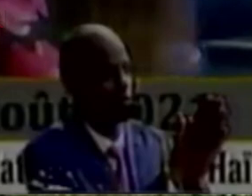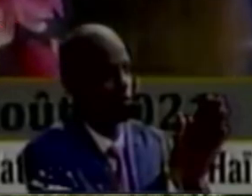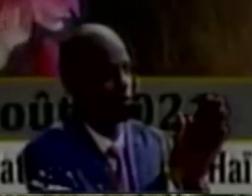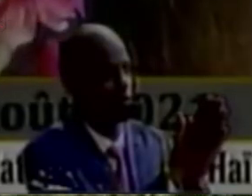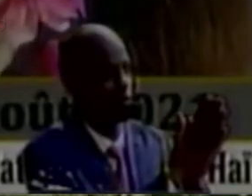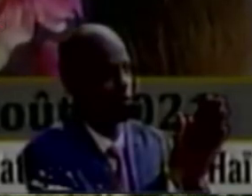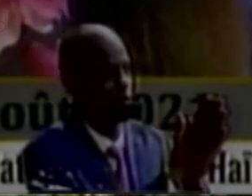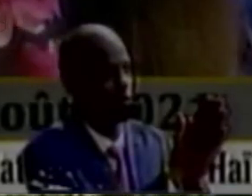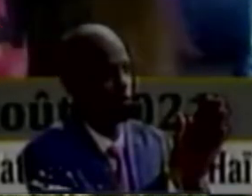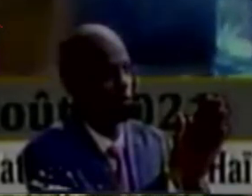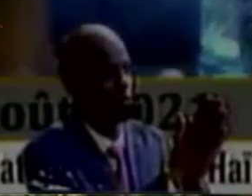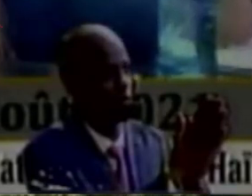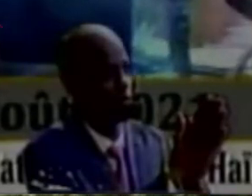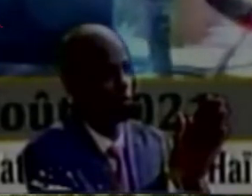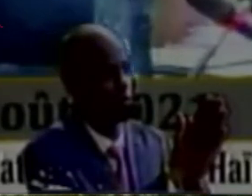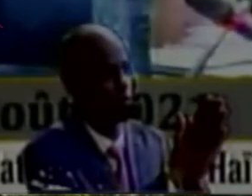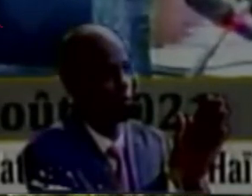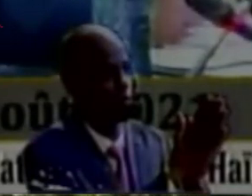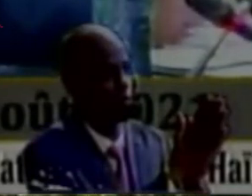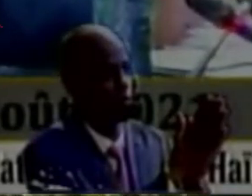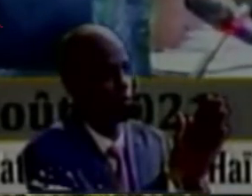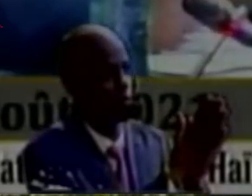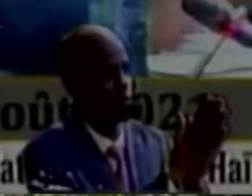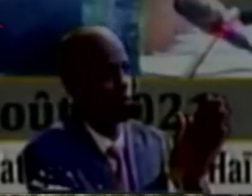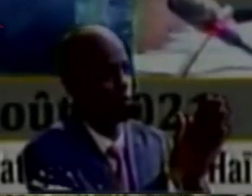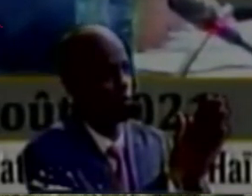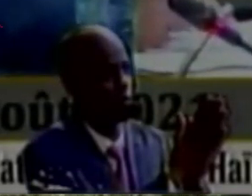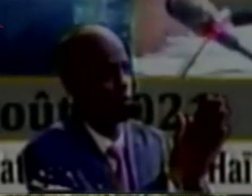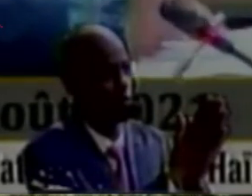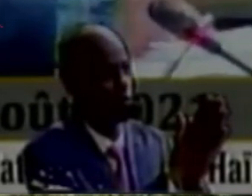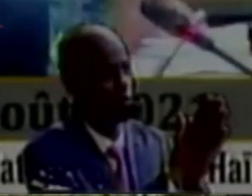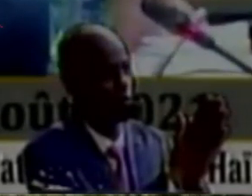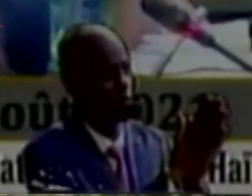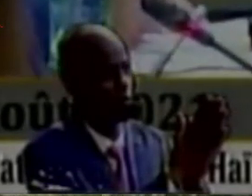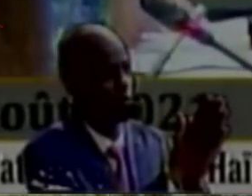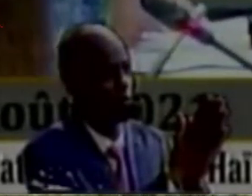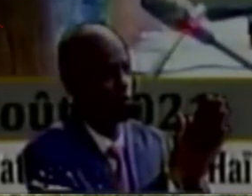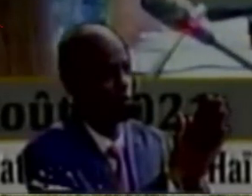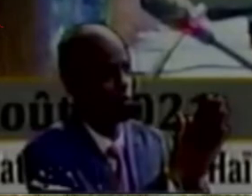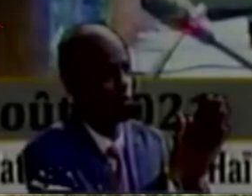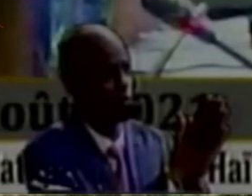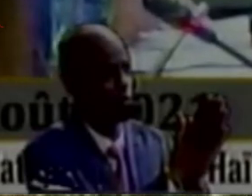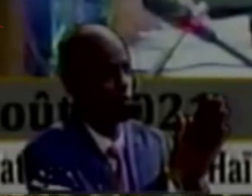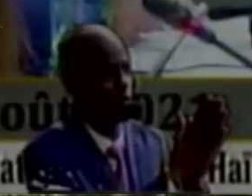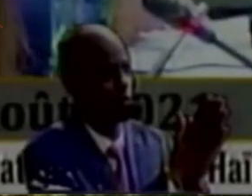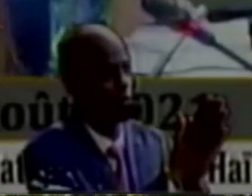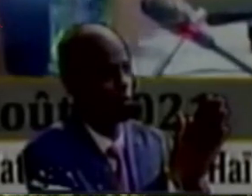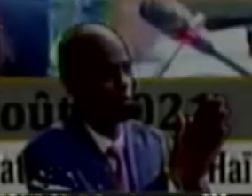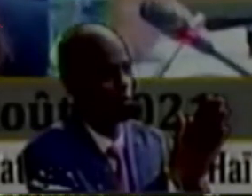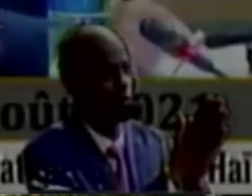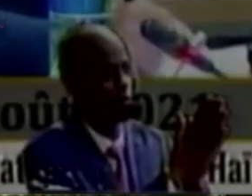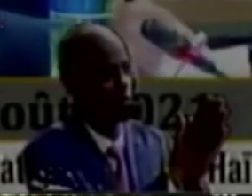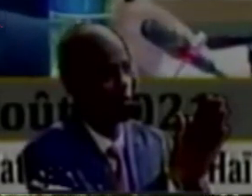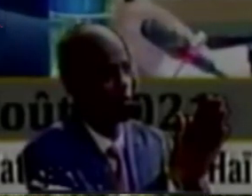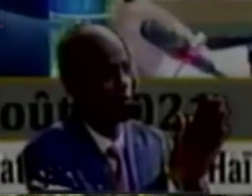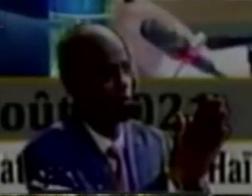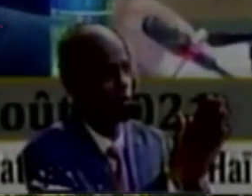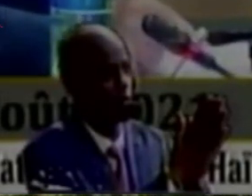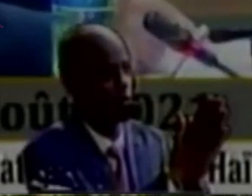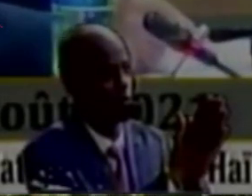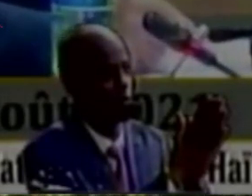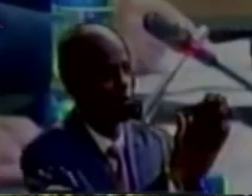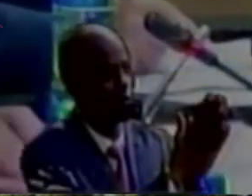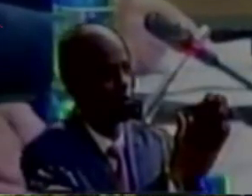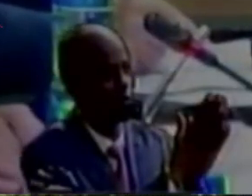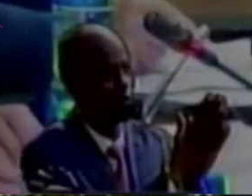Nous voyons cet exercice comme une opportunité non seulement pour la reconstruction physique qui est très